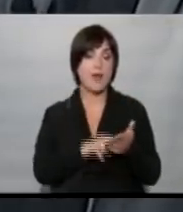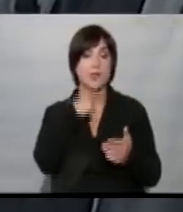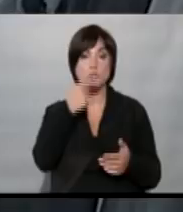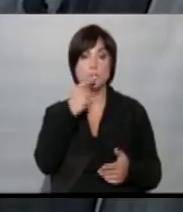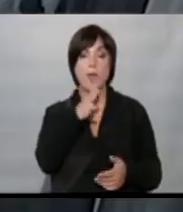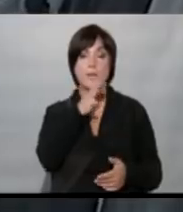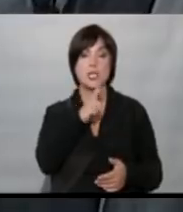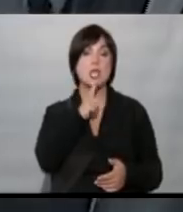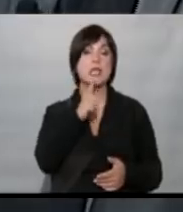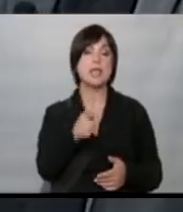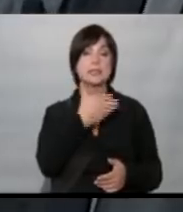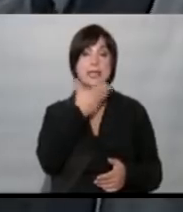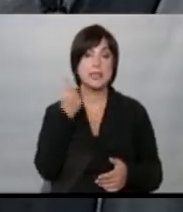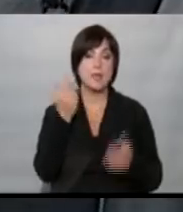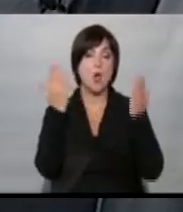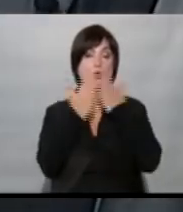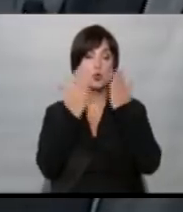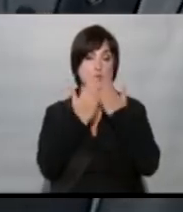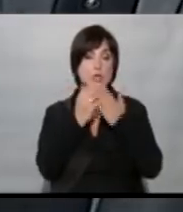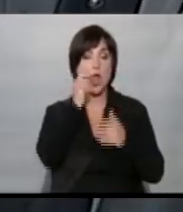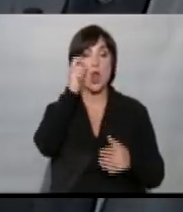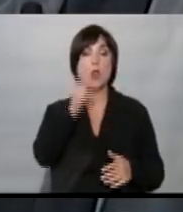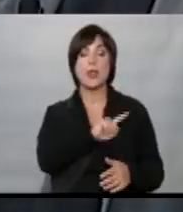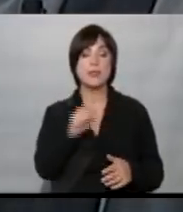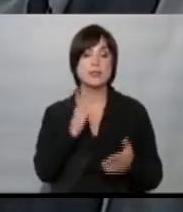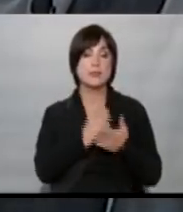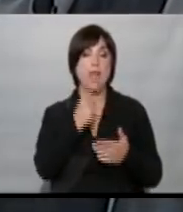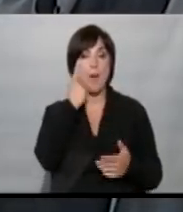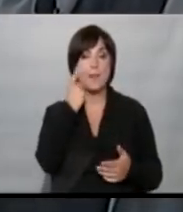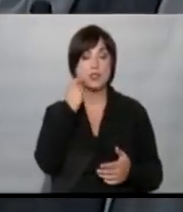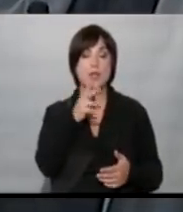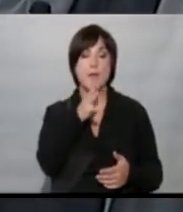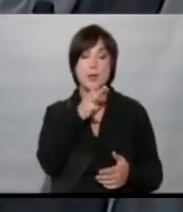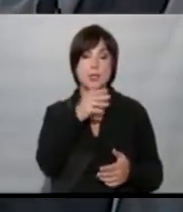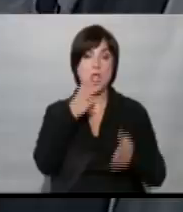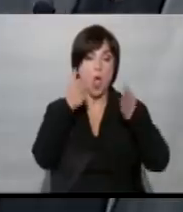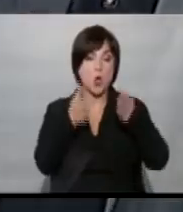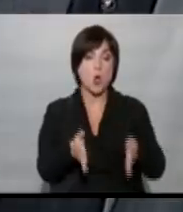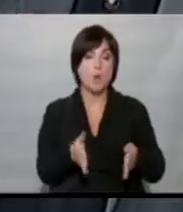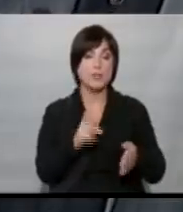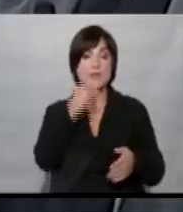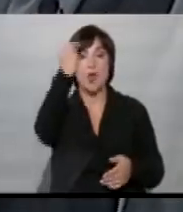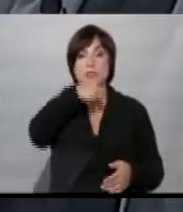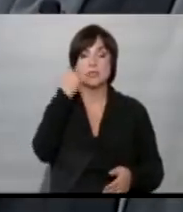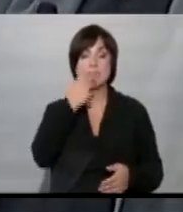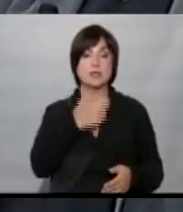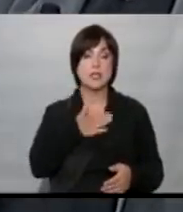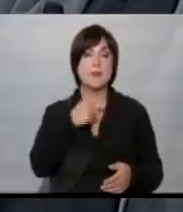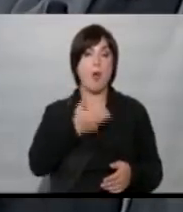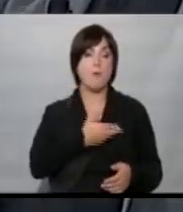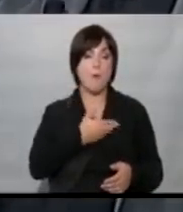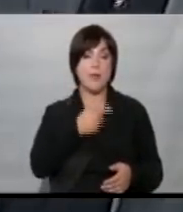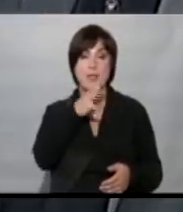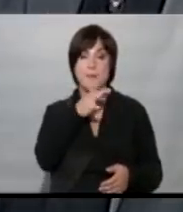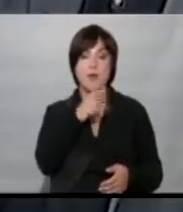на македонски јазик. Нема училишта. Луѓето не смеа ни да плачат на македонски на гробовите. Ни во црквите има свештеници на